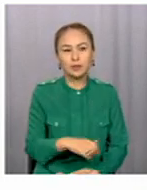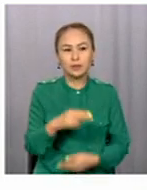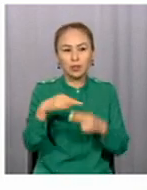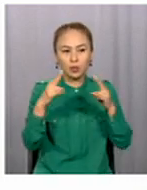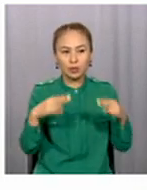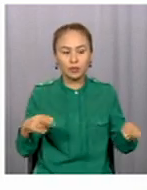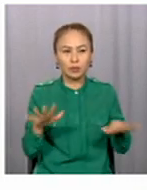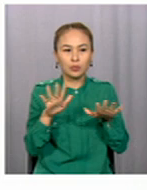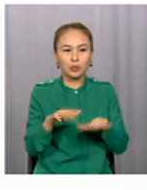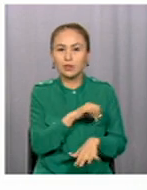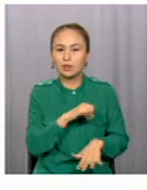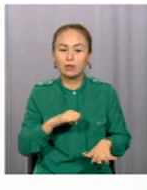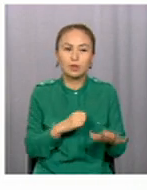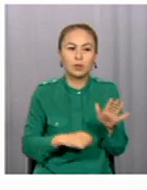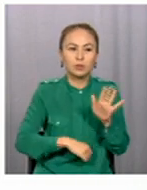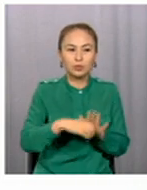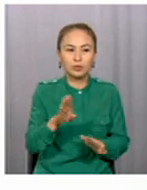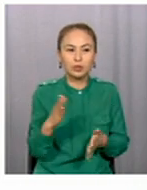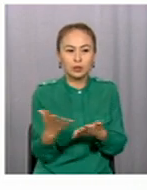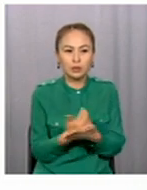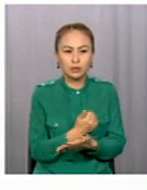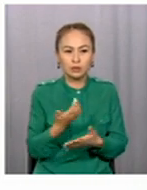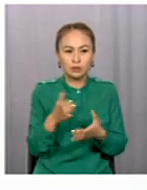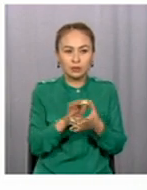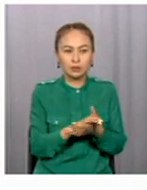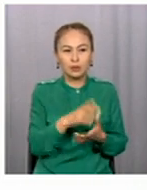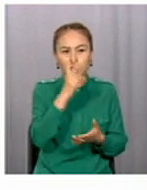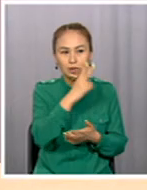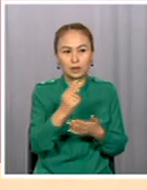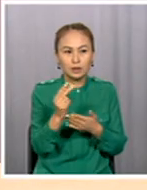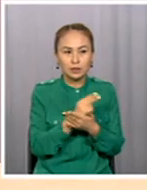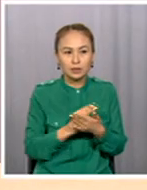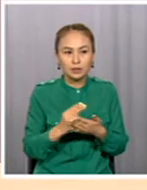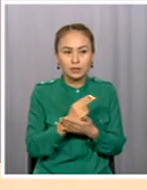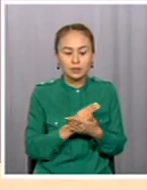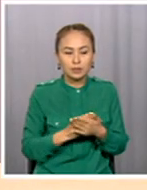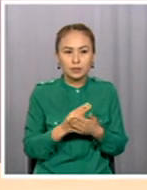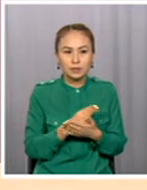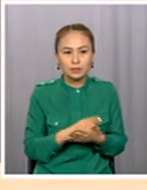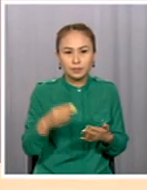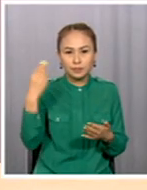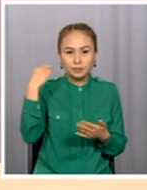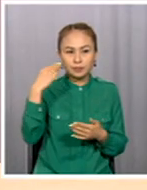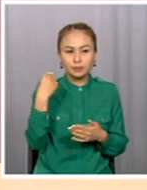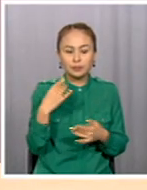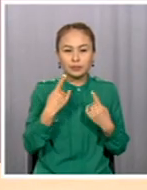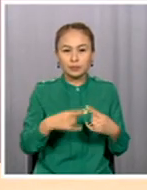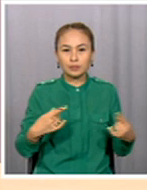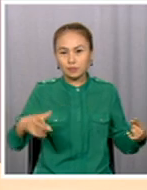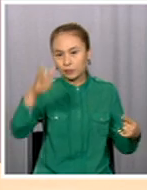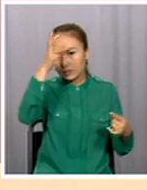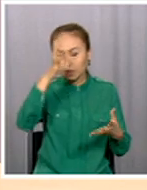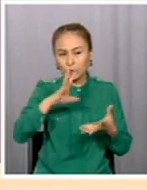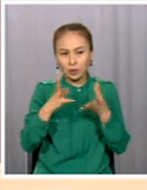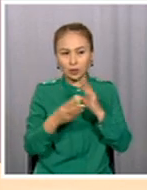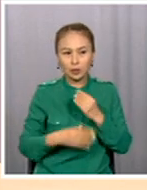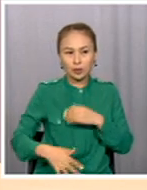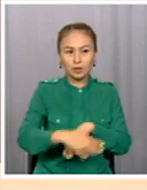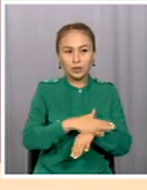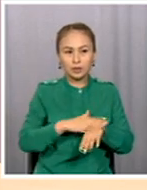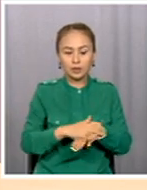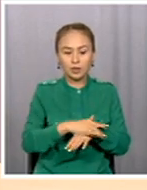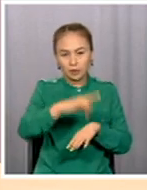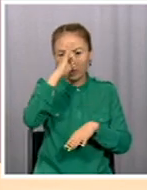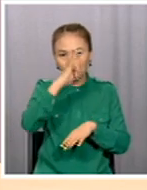өнерінің озық үлгілерімен таныс болу үшін суретке қараңдар. Түркістанда түркі халықтарының, соның ішінде